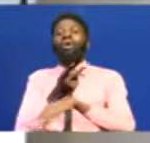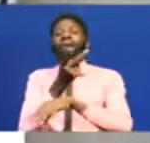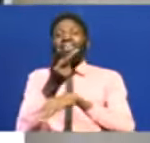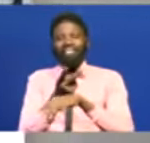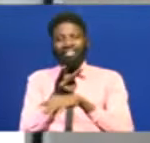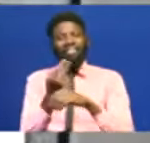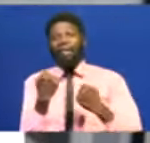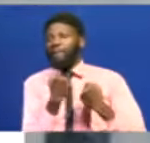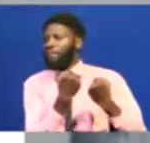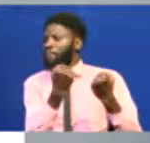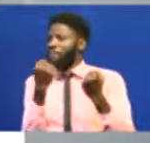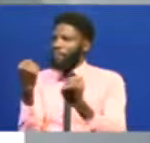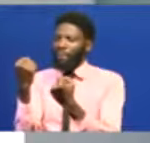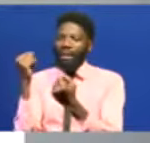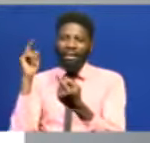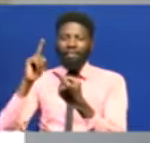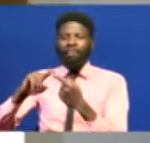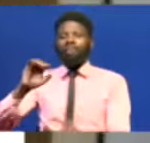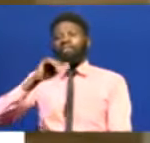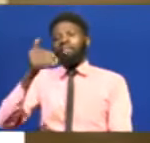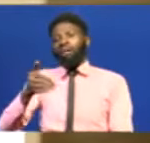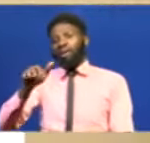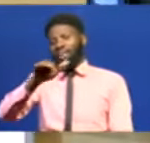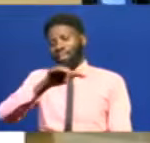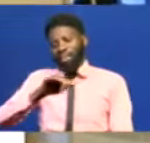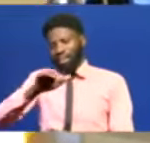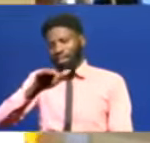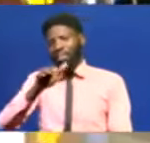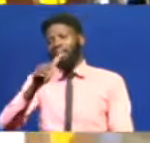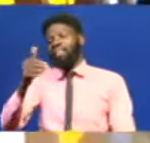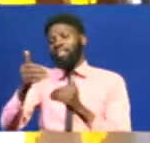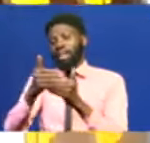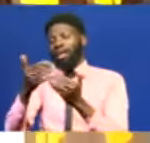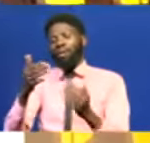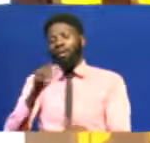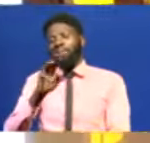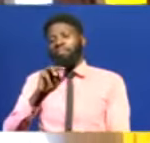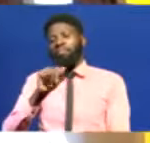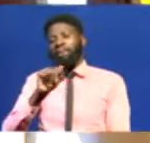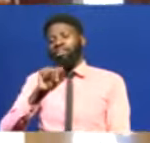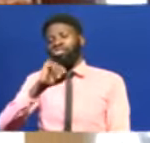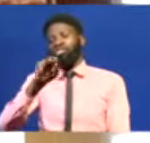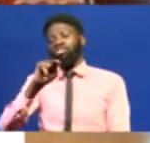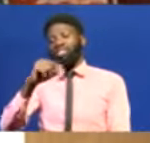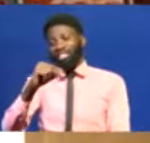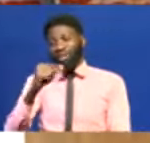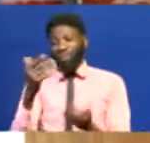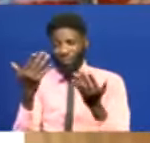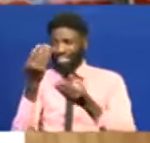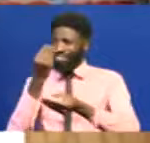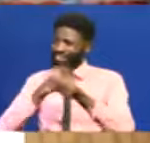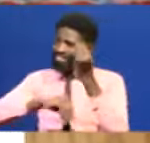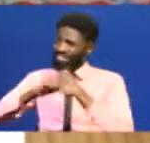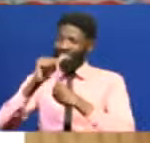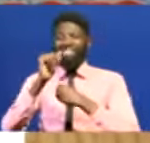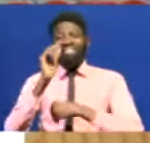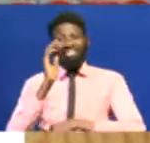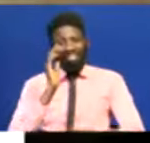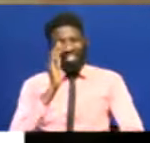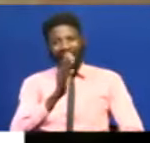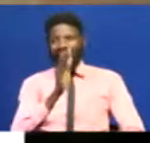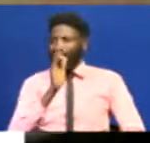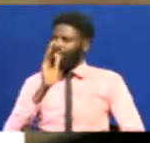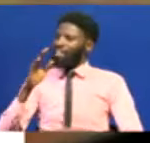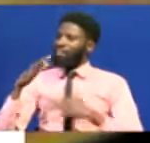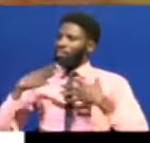Shuyi hadi mji mkuu wa mkoa wa karibu wa Nanjing, ambapo huuzwa moja kwa moja kwa